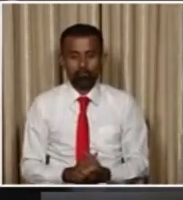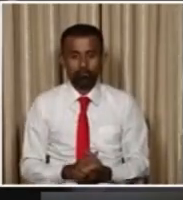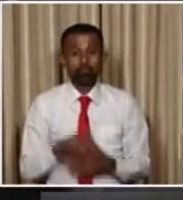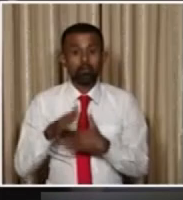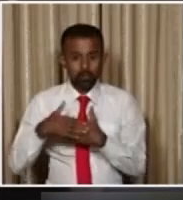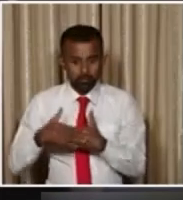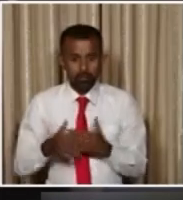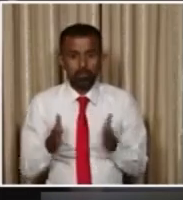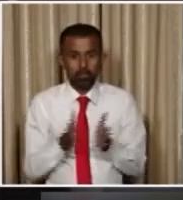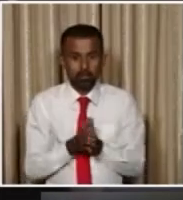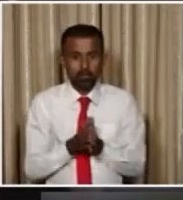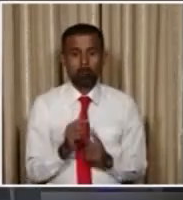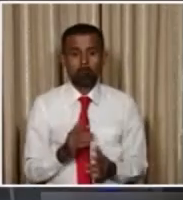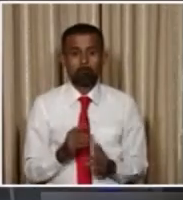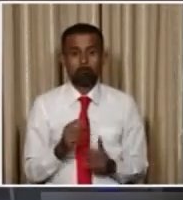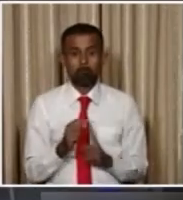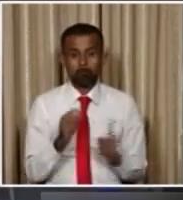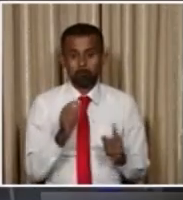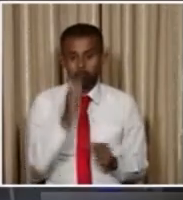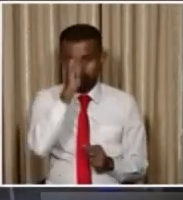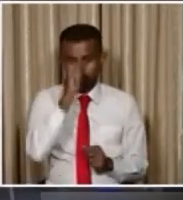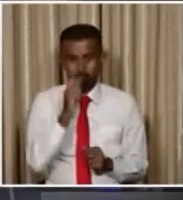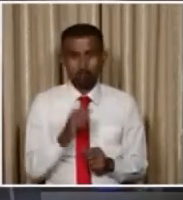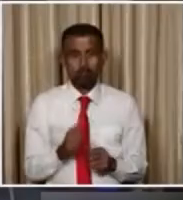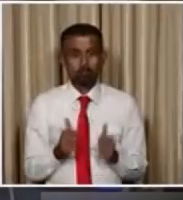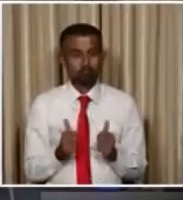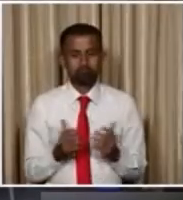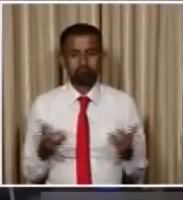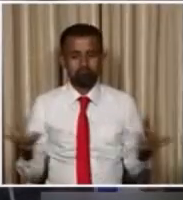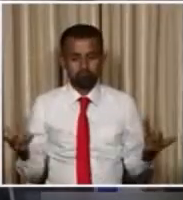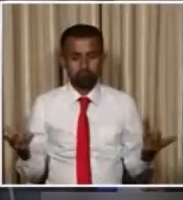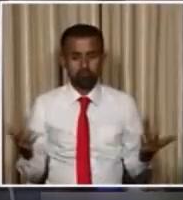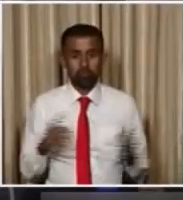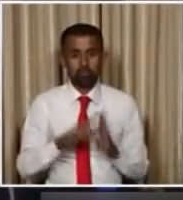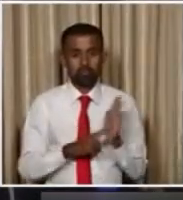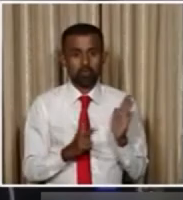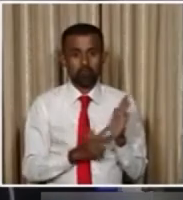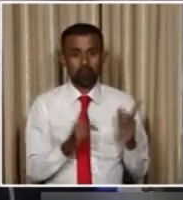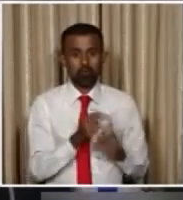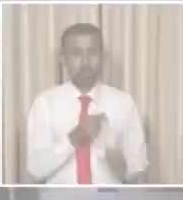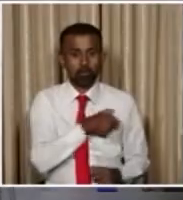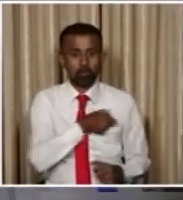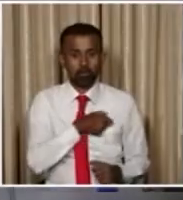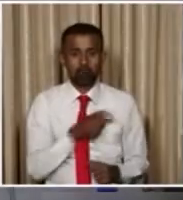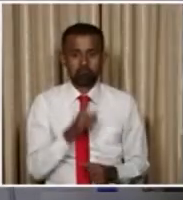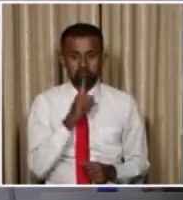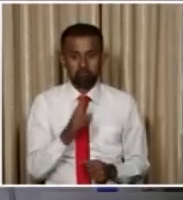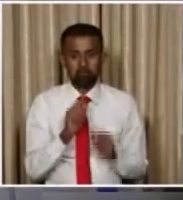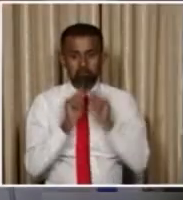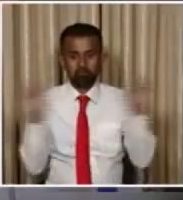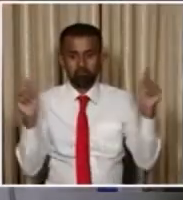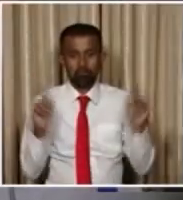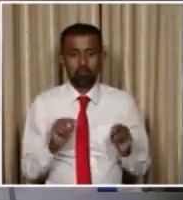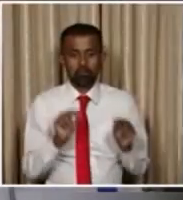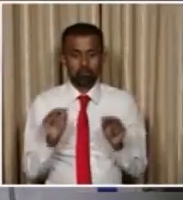අද්දකින් එක තමයි ජනතාවට මේ බය තියෙන්නේ. ඉදොමනේ සදාචාරාත්මක නැහැ මේ ජනතා විමුක්ති පෙරමුණේ නායකයෝ කියන දේ මං හිතන්නේ මේ